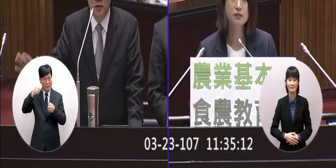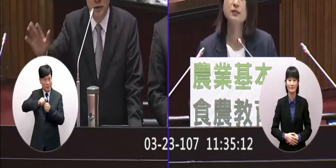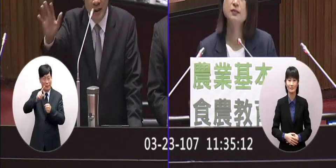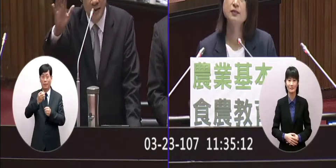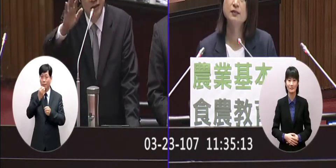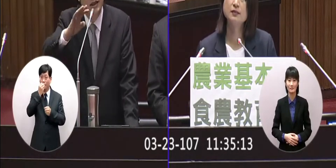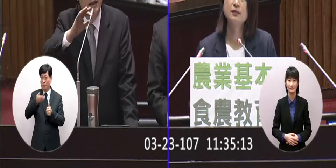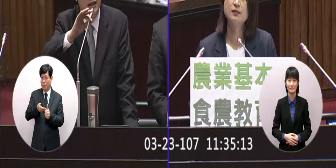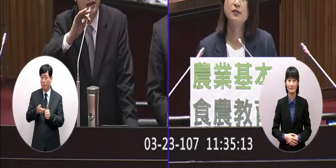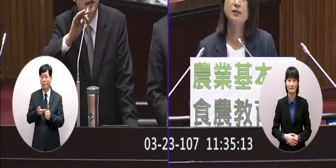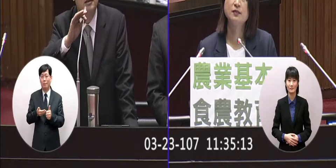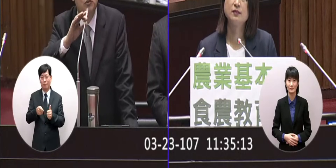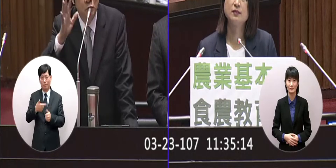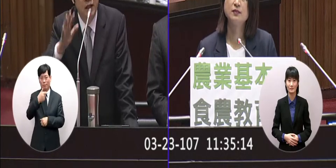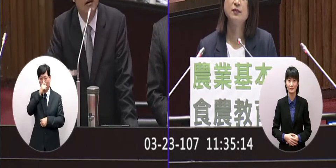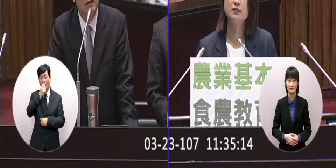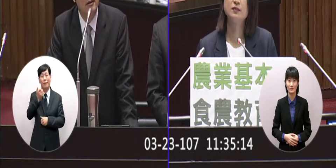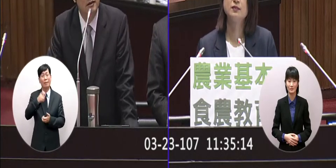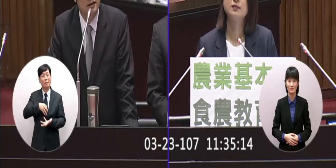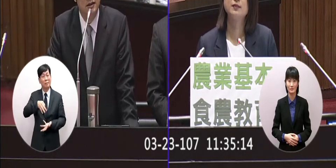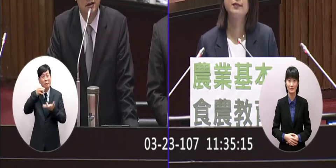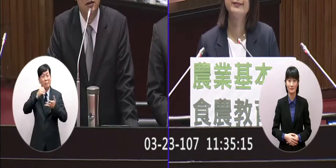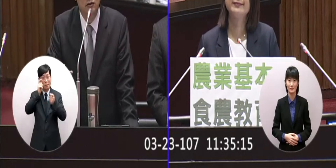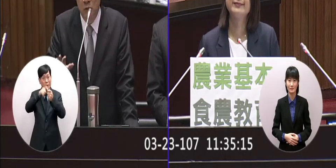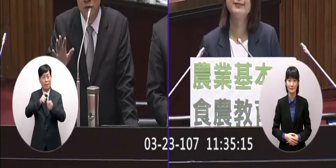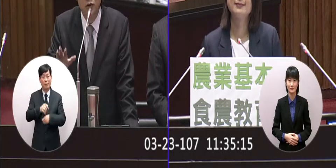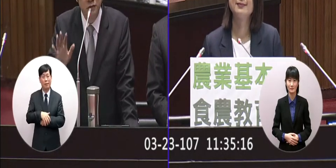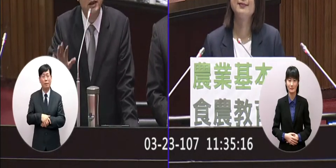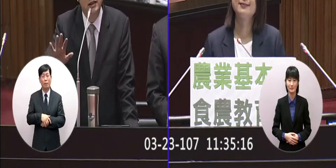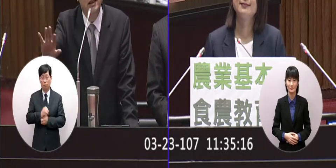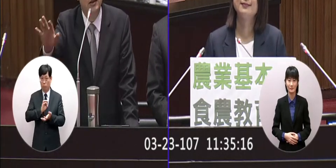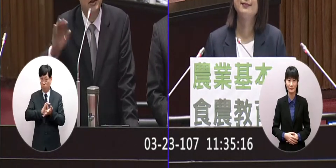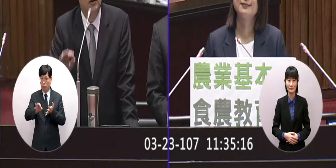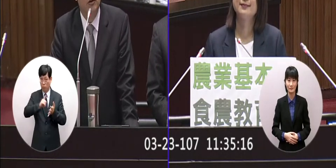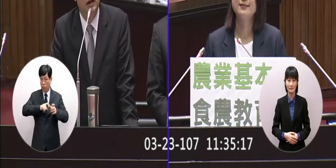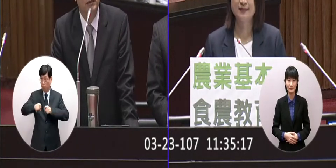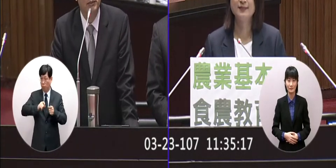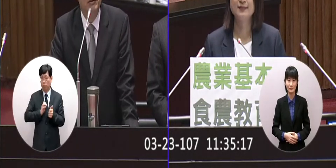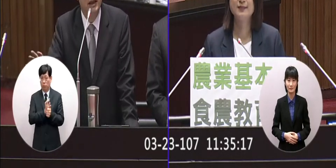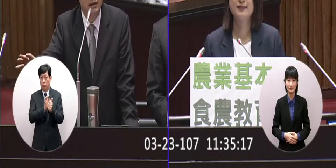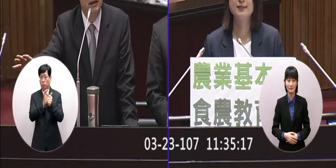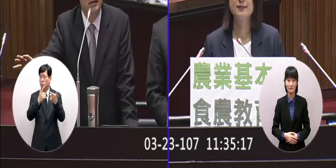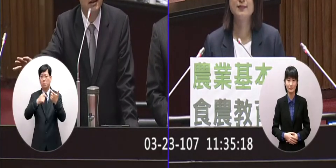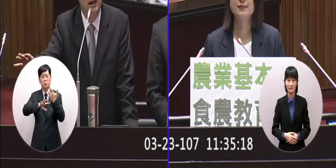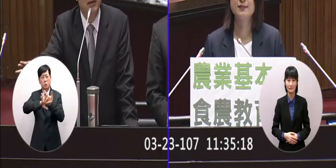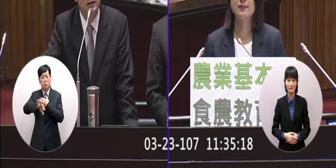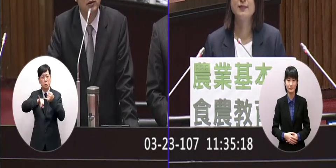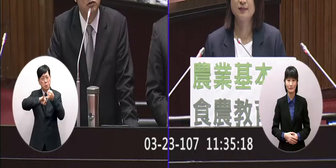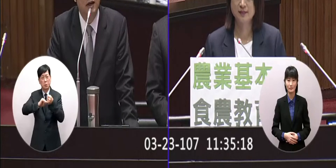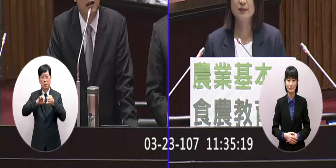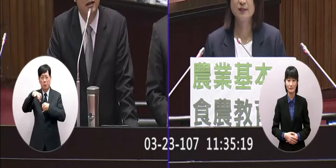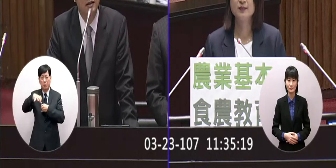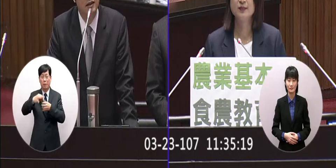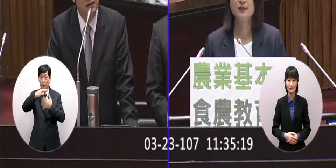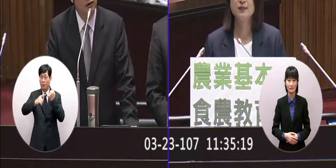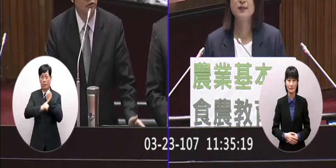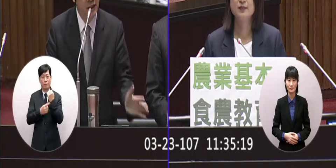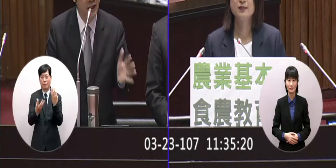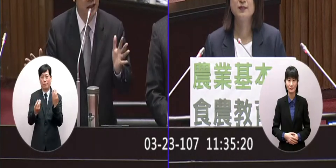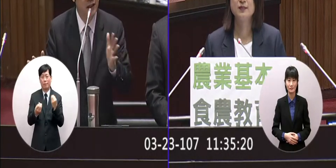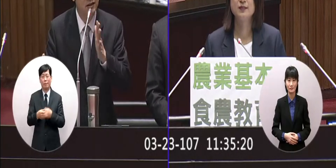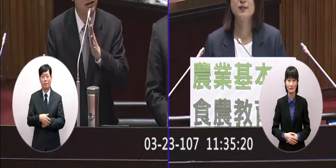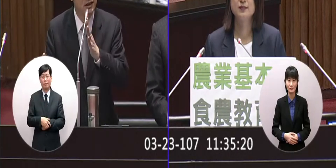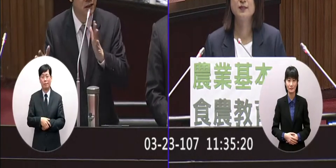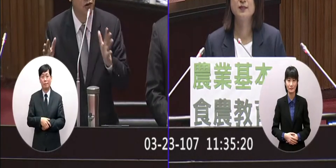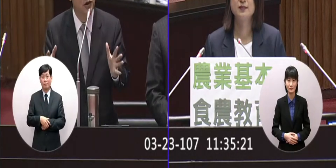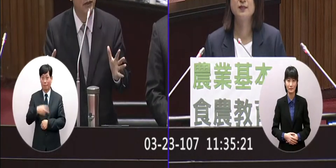刚刚所讲的那些目标，其实我们是用政策来推动了，并没有另定这个地方制度法。那我